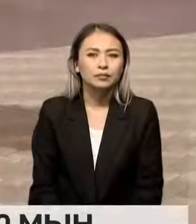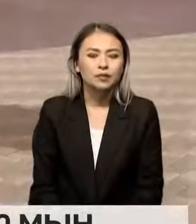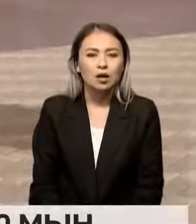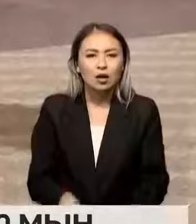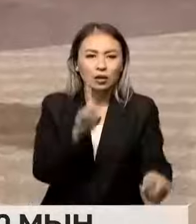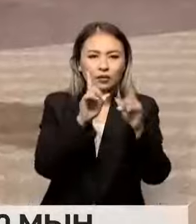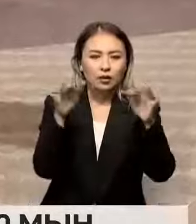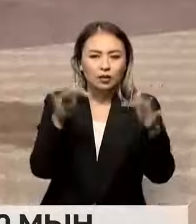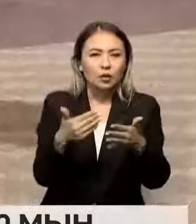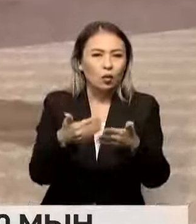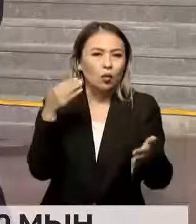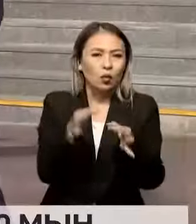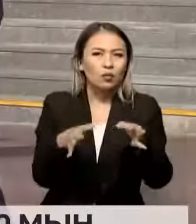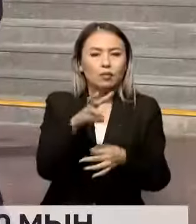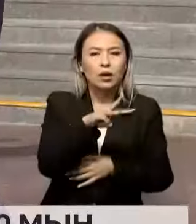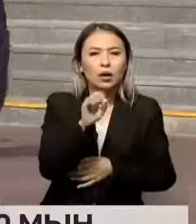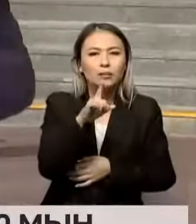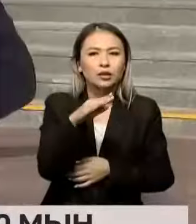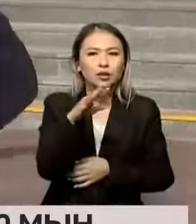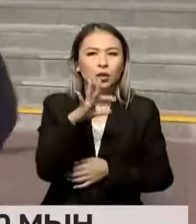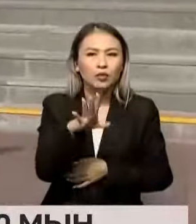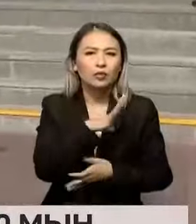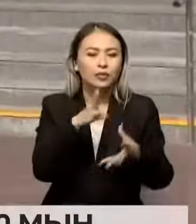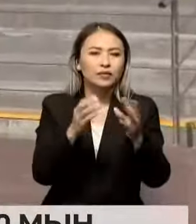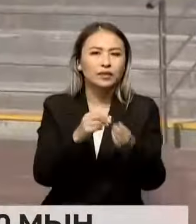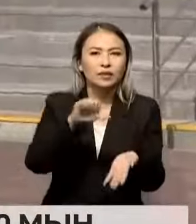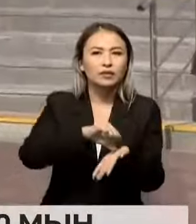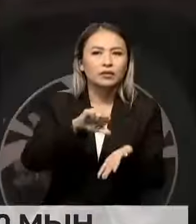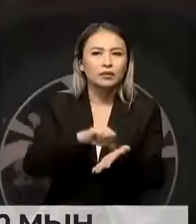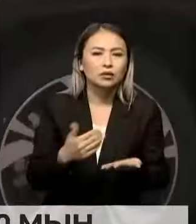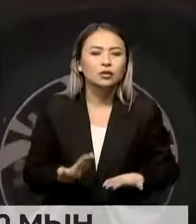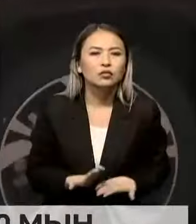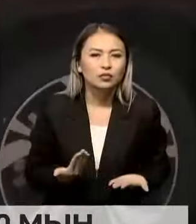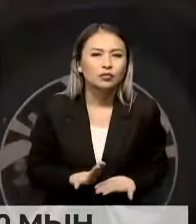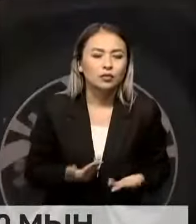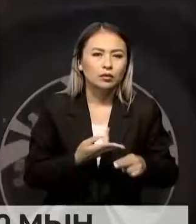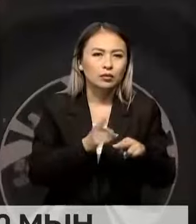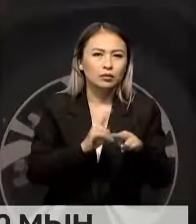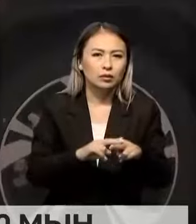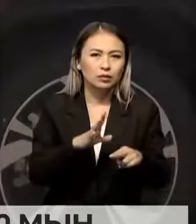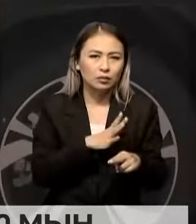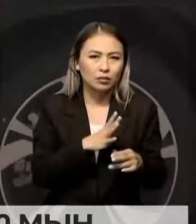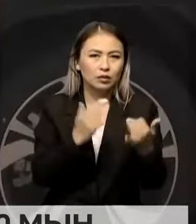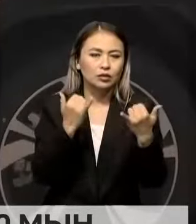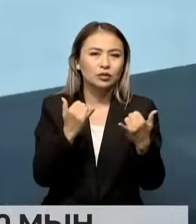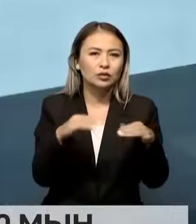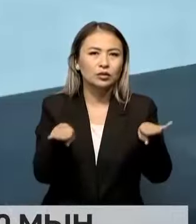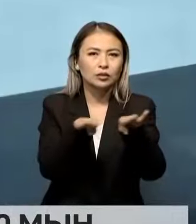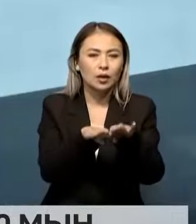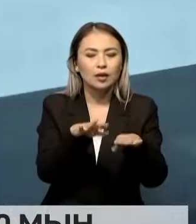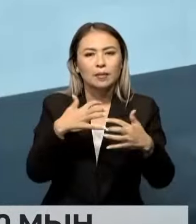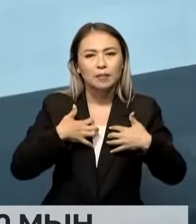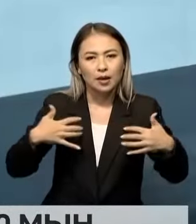Алқалы жиын алдында облыс әкімі Марат Ахметжанов ветеринариялық станцияларға қызметтік 19 көліктің кілтін табыстады. Жаңа техника мал дәрігерлерінің